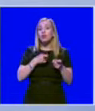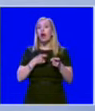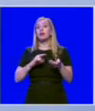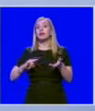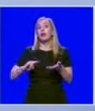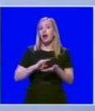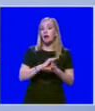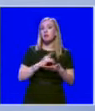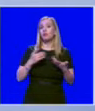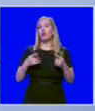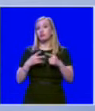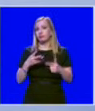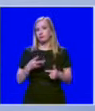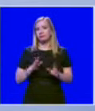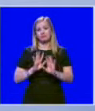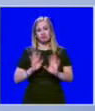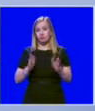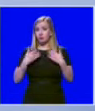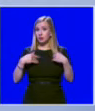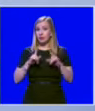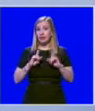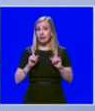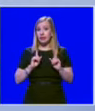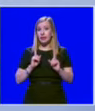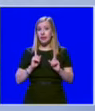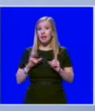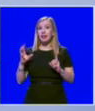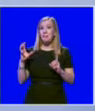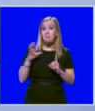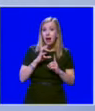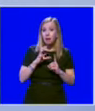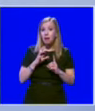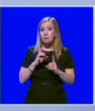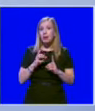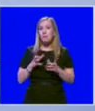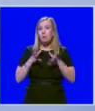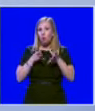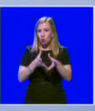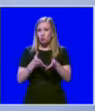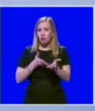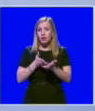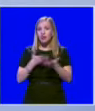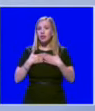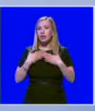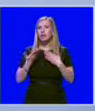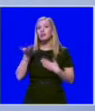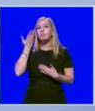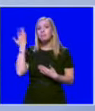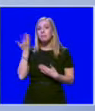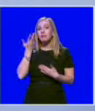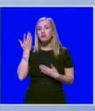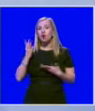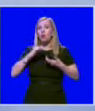на хартия и така нататък, ние не сме си позволили да нападаме по груб начин нашите бивши